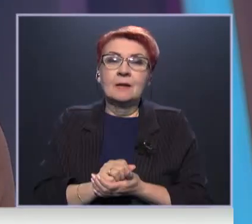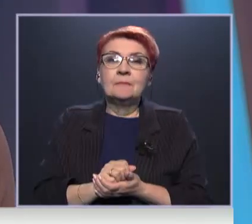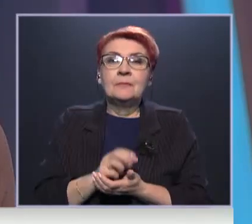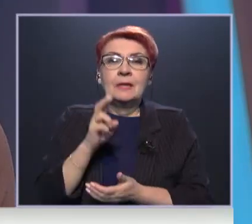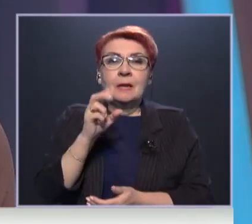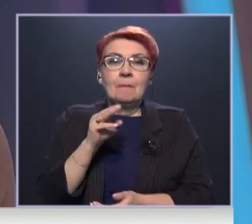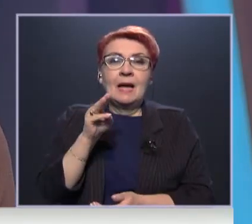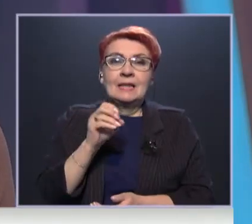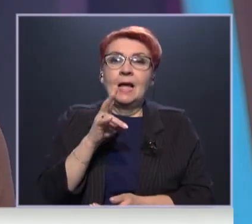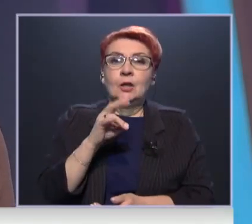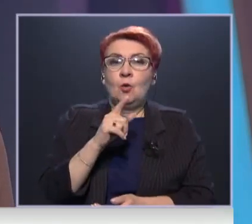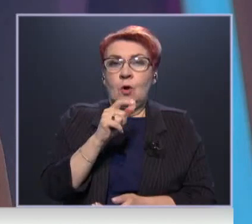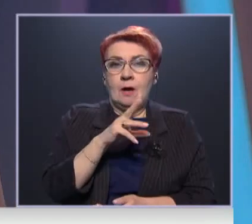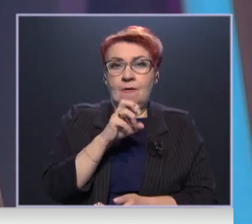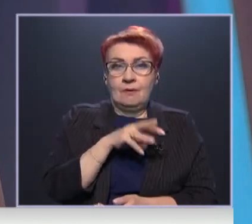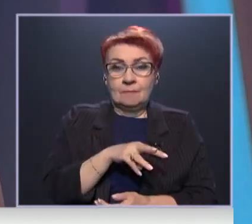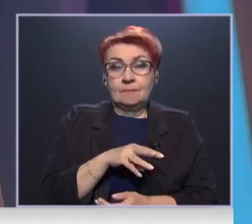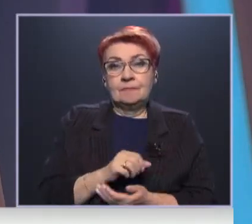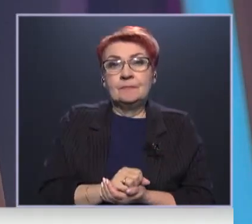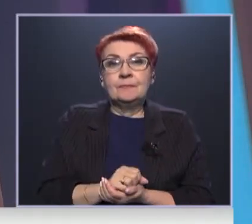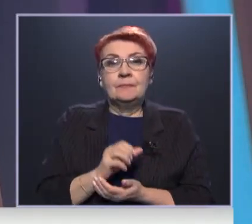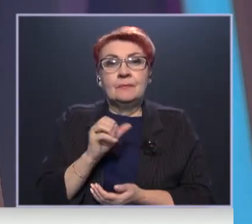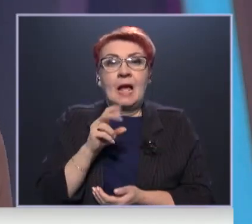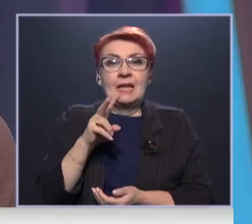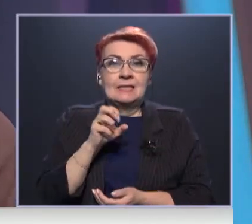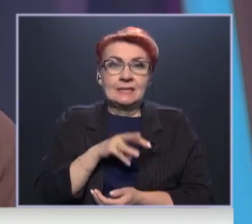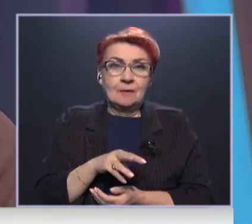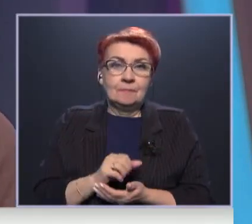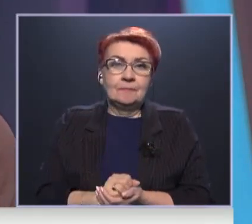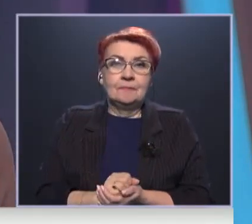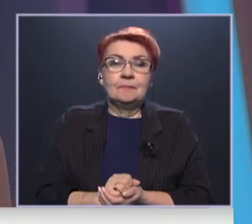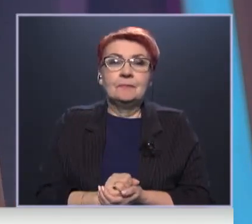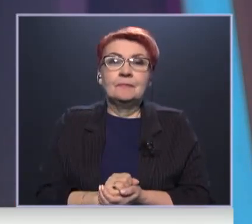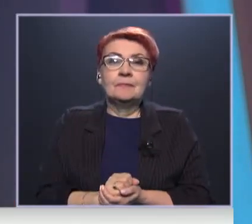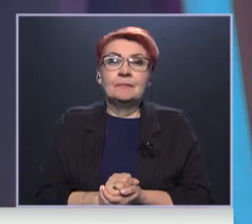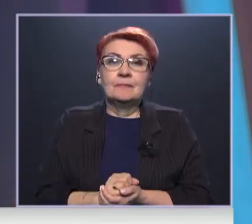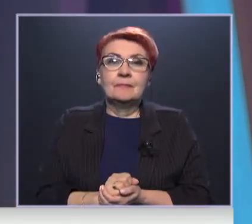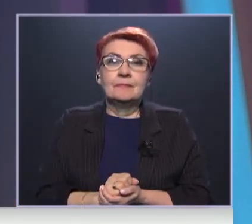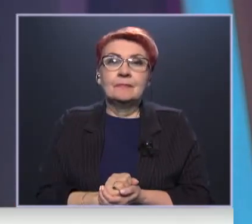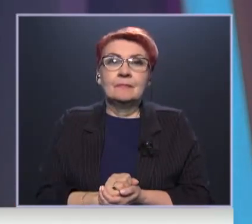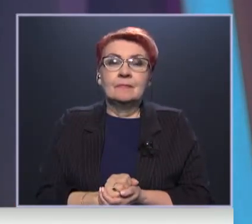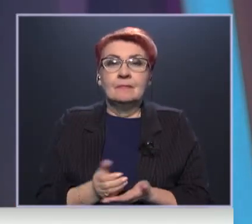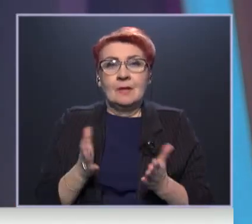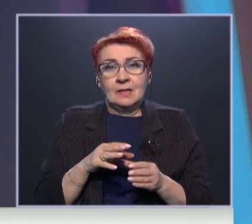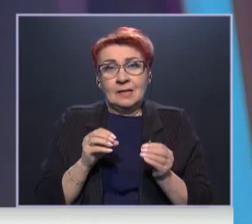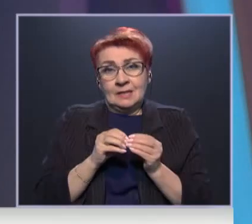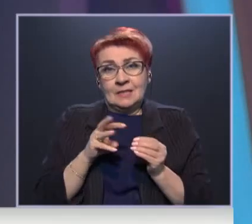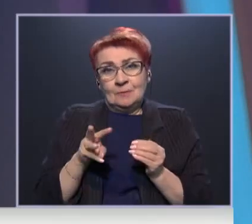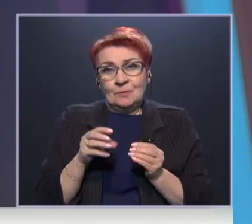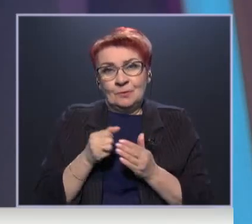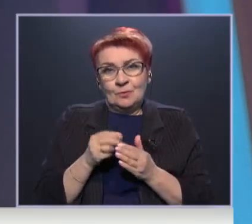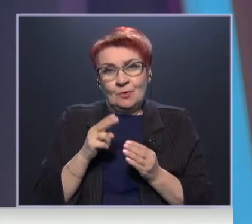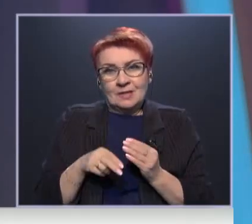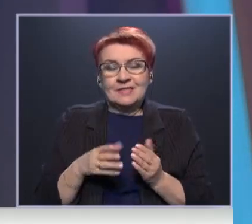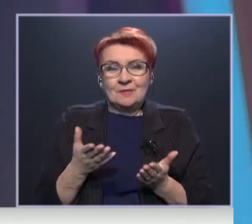на теме «Когда все кончится». Эфир у нас, кстати, не такой долгий, поэтому осталось буквально 10 минут. Давайте успеем